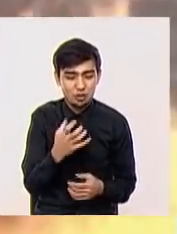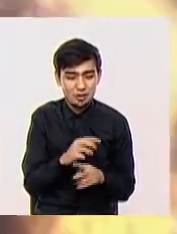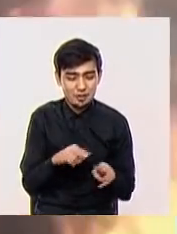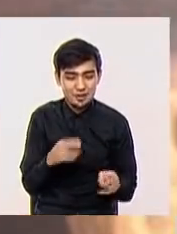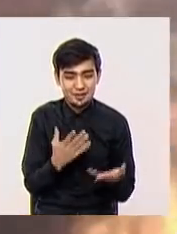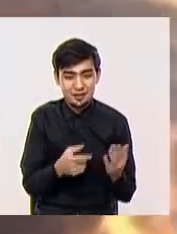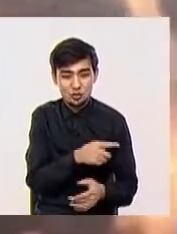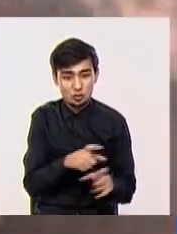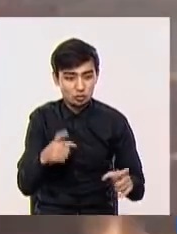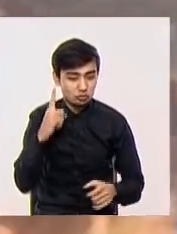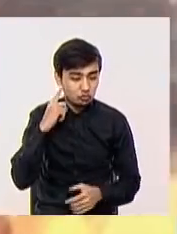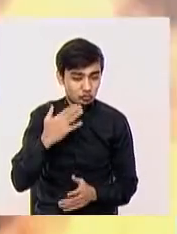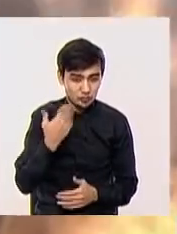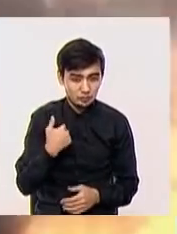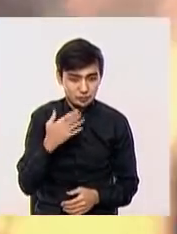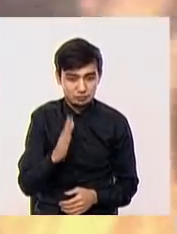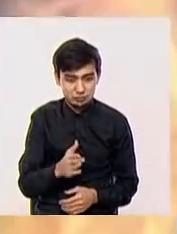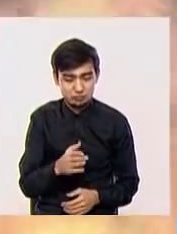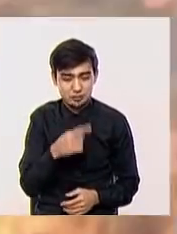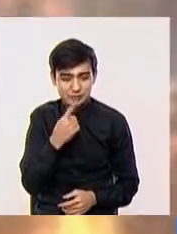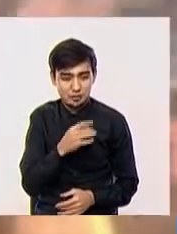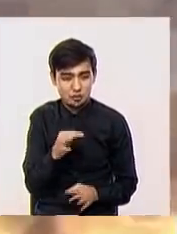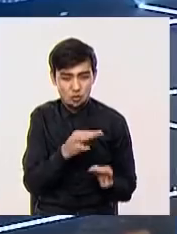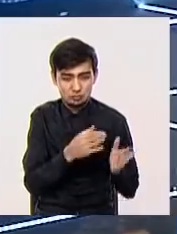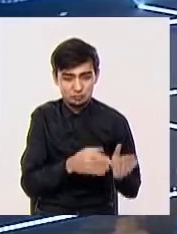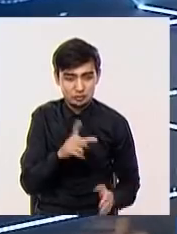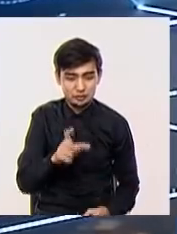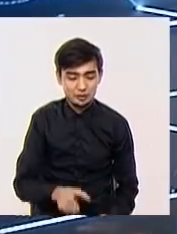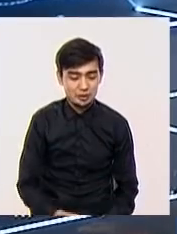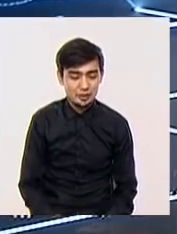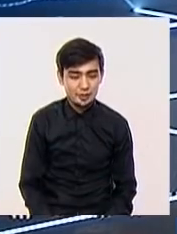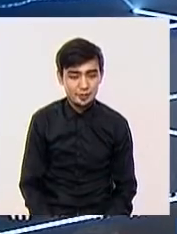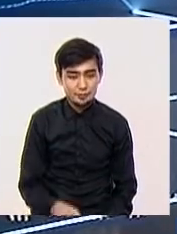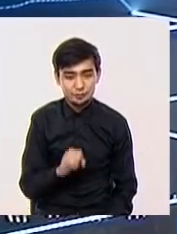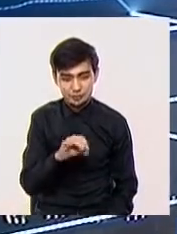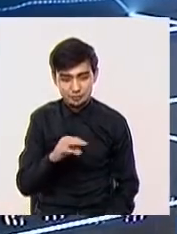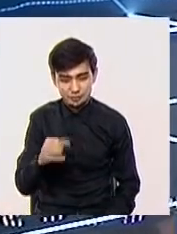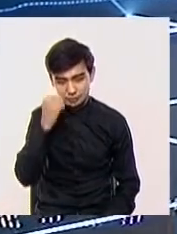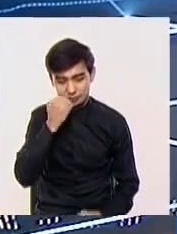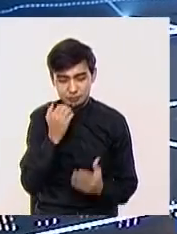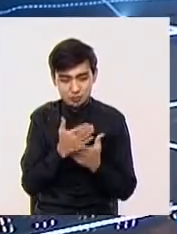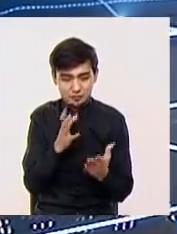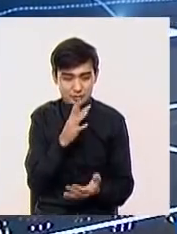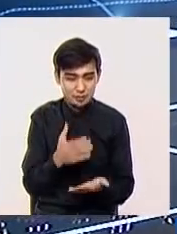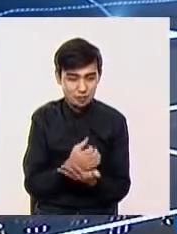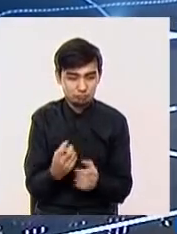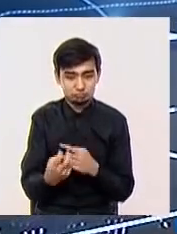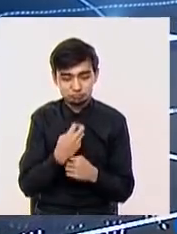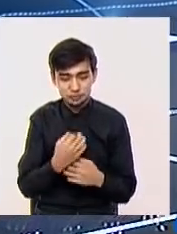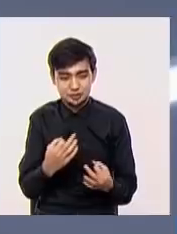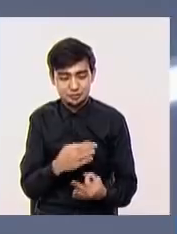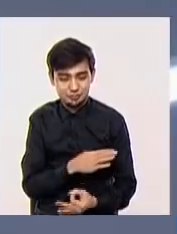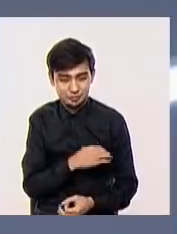эти люди не услышаны, то мы будем говорить о них. Айман Муратовна, большое спасибо, что нашли время и пришли к нам в